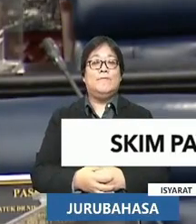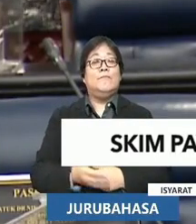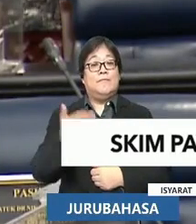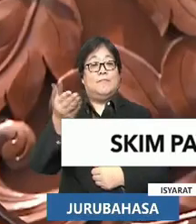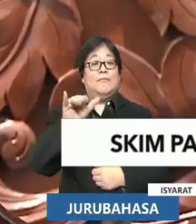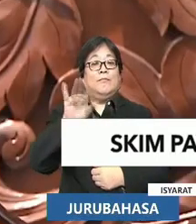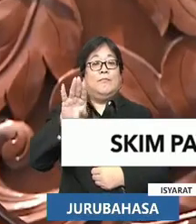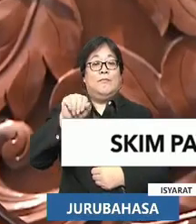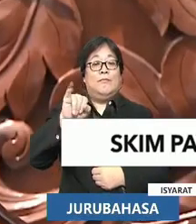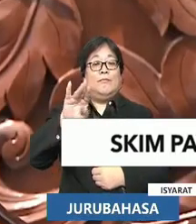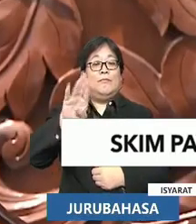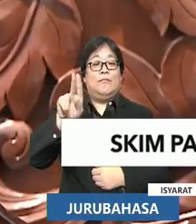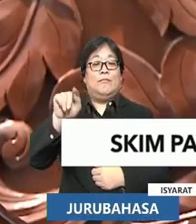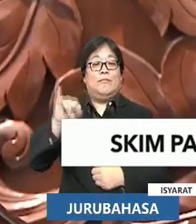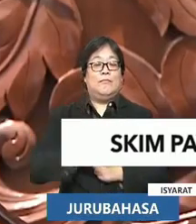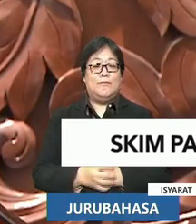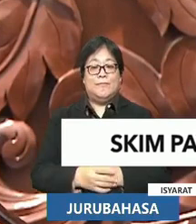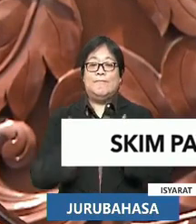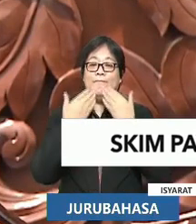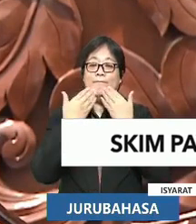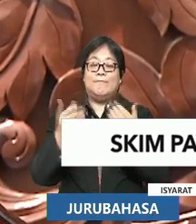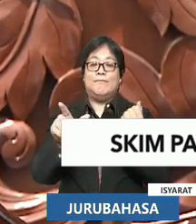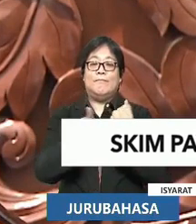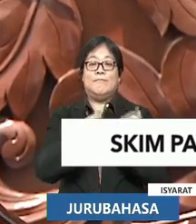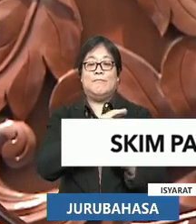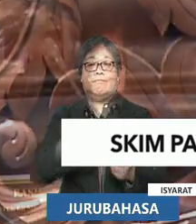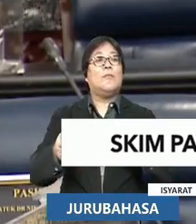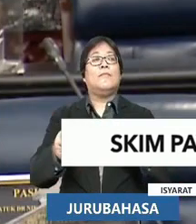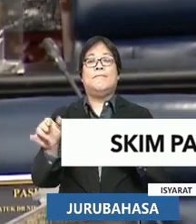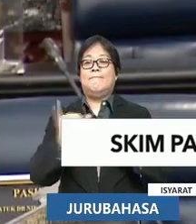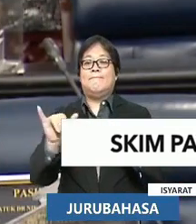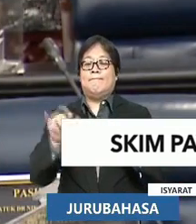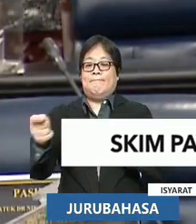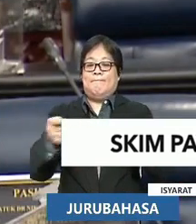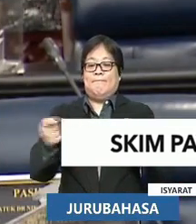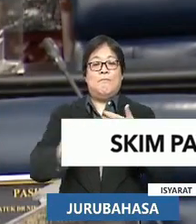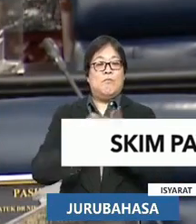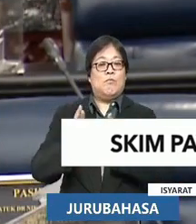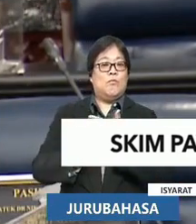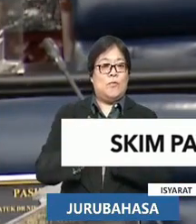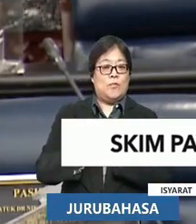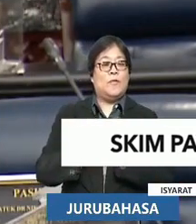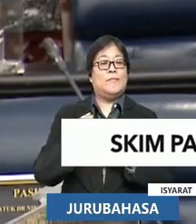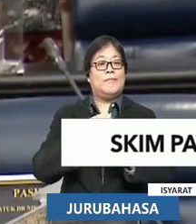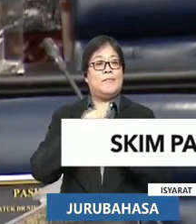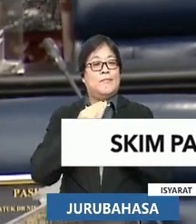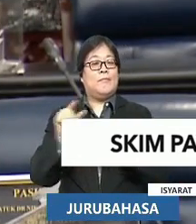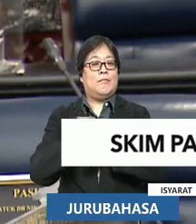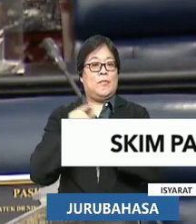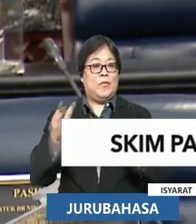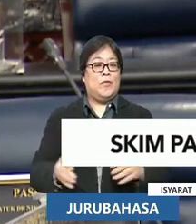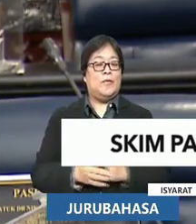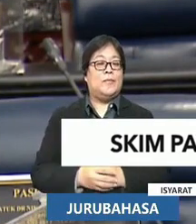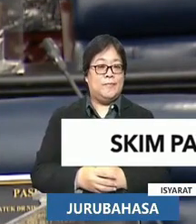kece bntl tidak takluk di bawah bidang kok primary icetuna.wap selain tambahnya baek ini merupakan inovasi keuangan